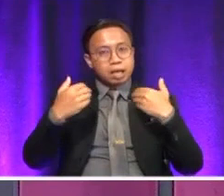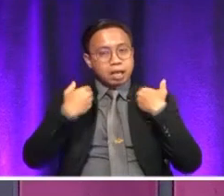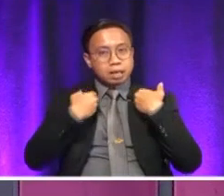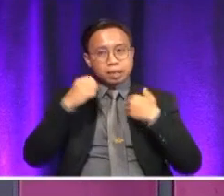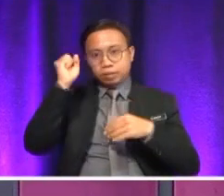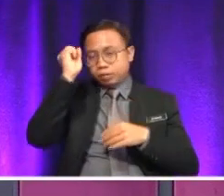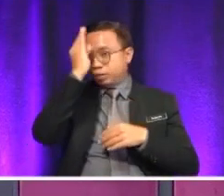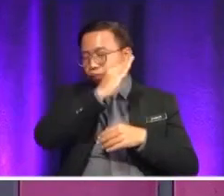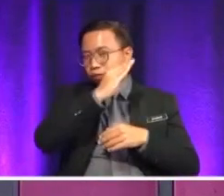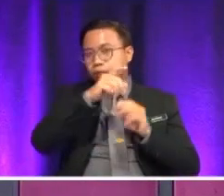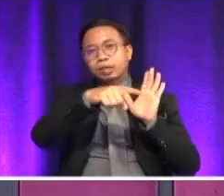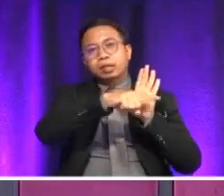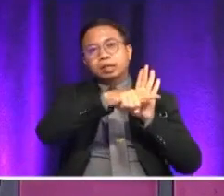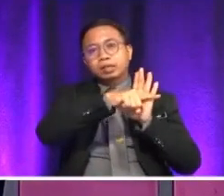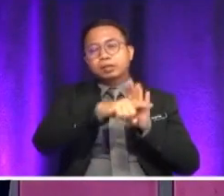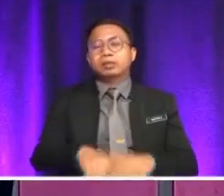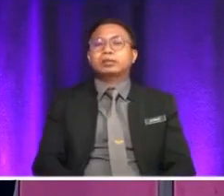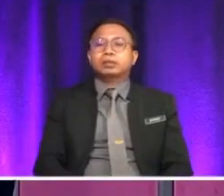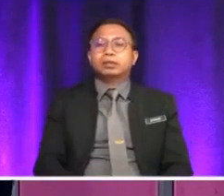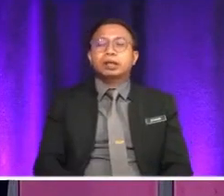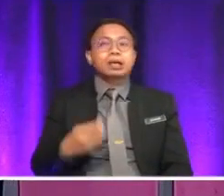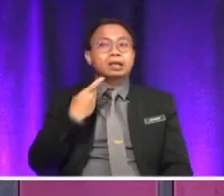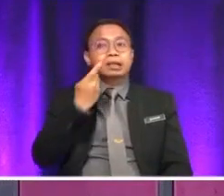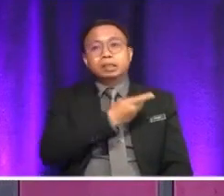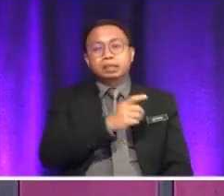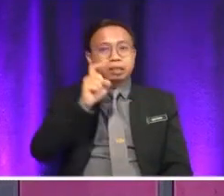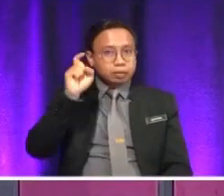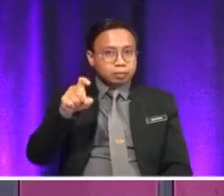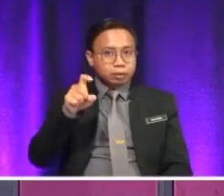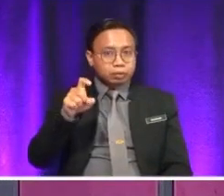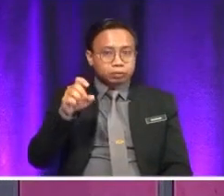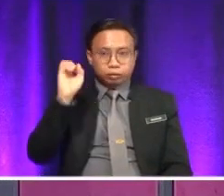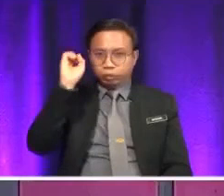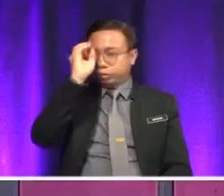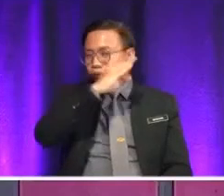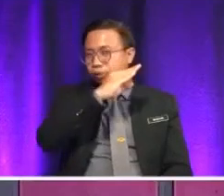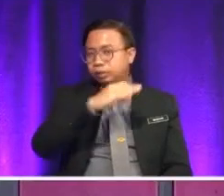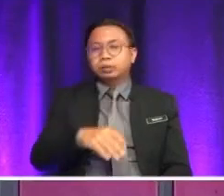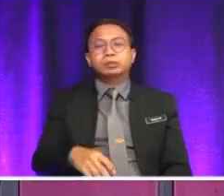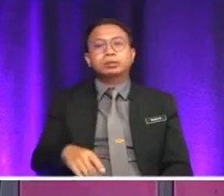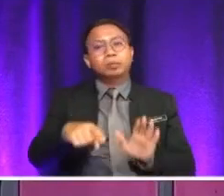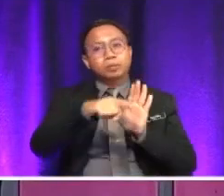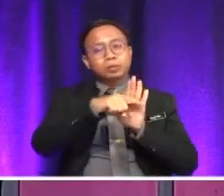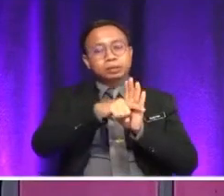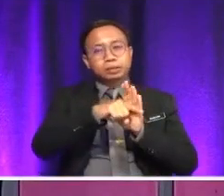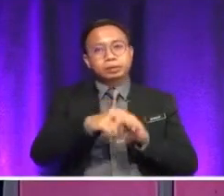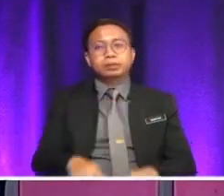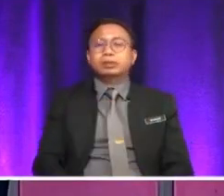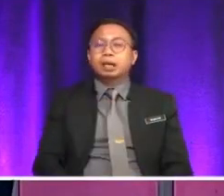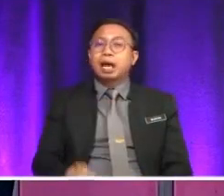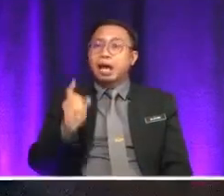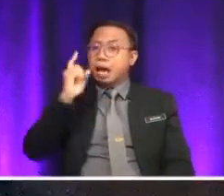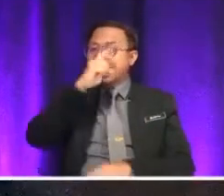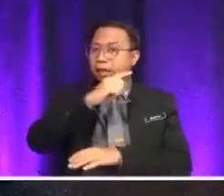sifat negatif. Dah perlu kita kita perlu ada sifat positif supaya hari mendatang kita lebih baik.